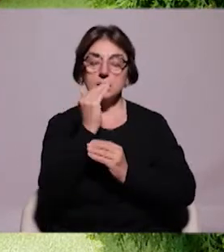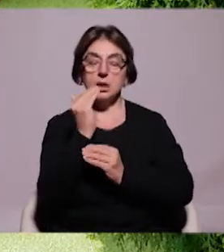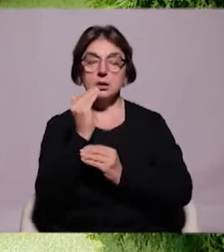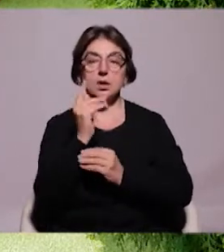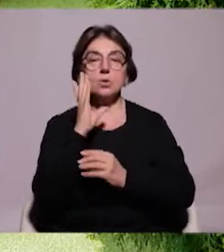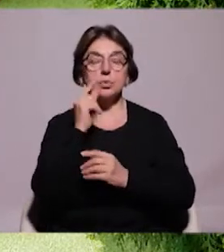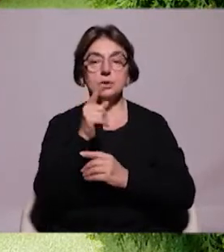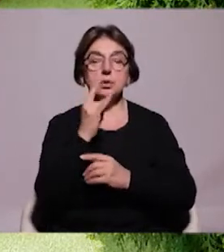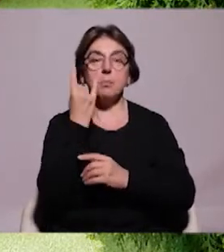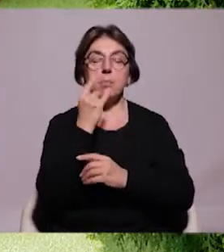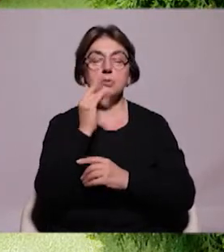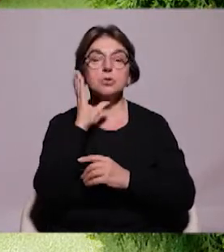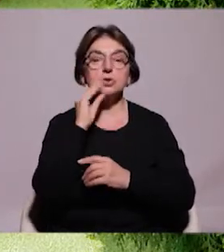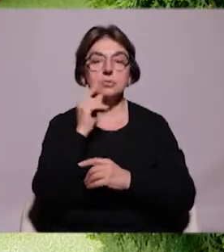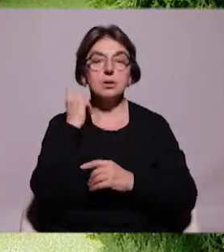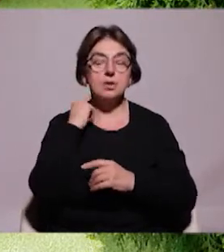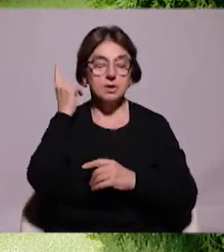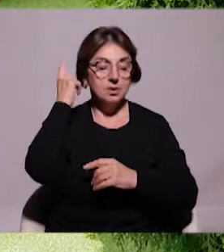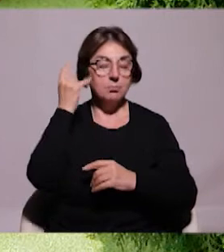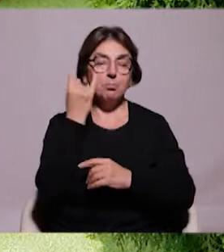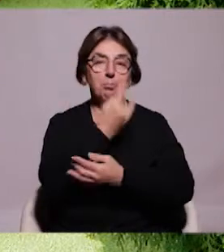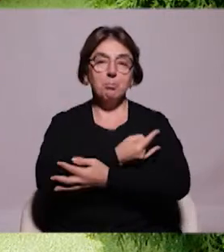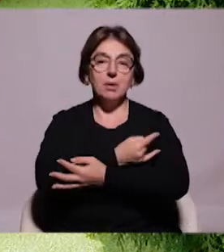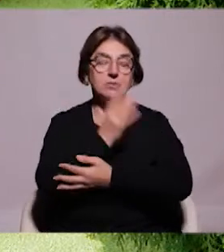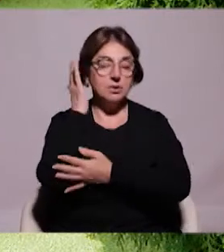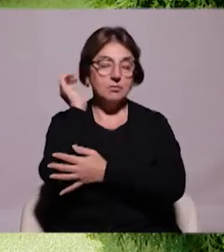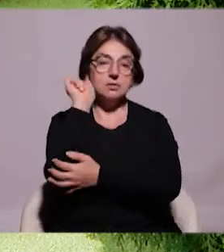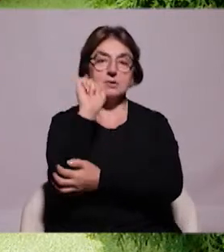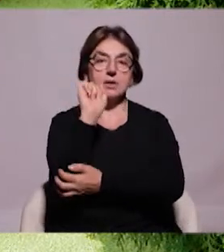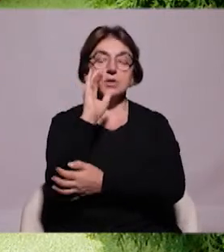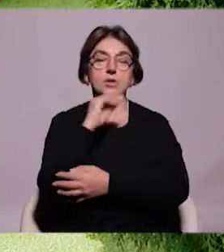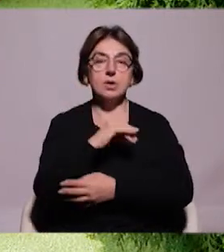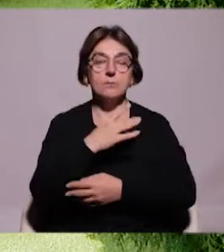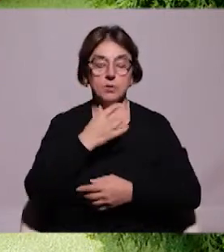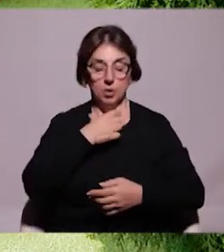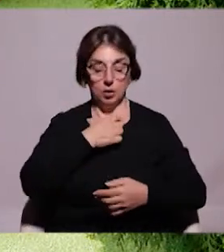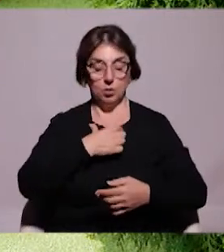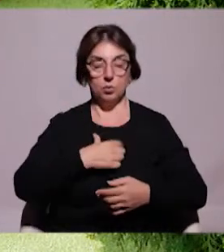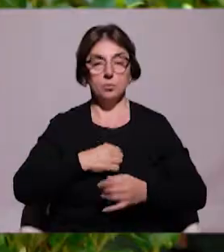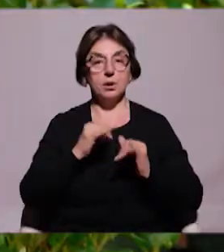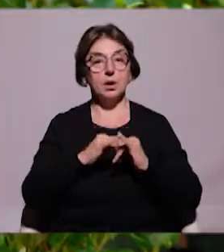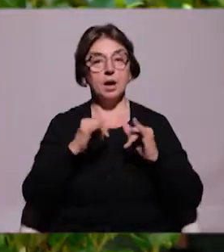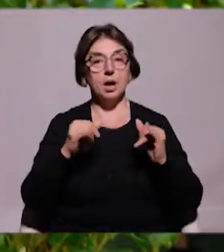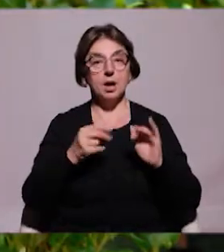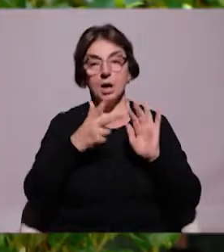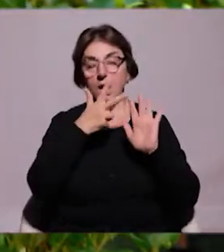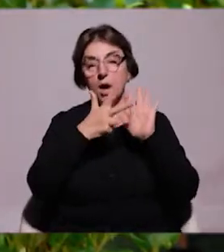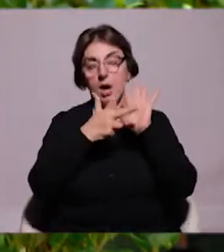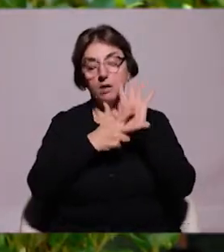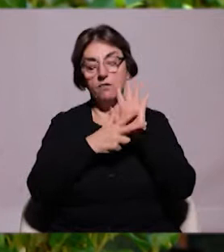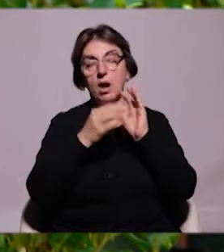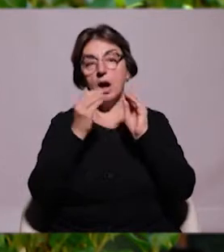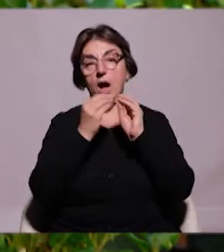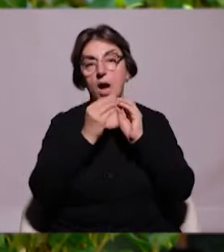როდესაც ბავშვი კისრის თავის დაჭერას სწავლობს. გულმკერდის ნადრეკი განვითარებას იწყებს 8-10 თვის